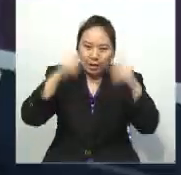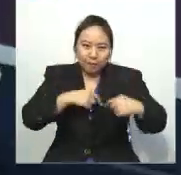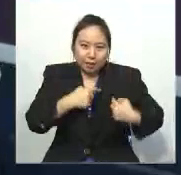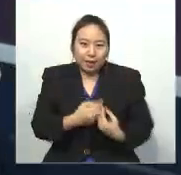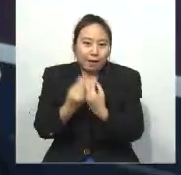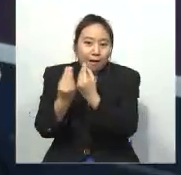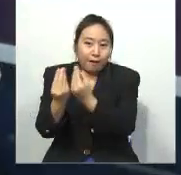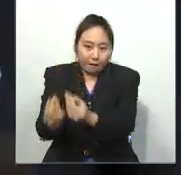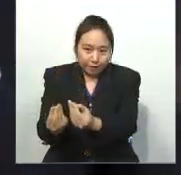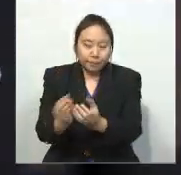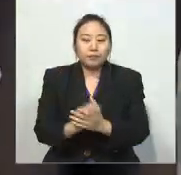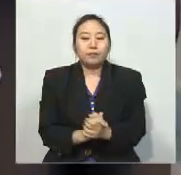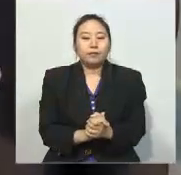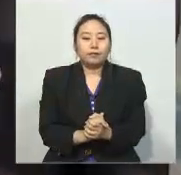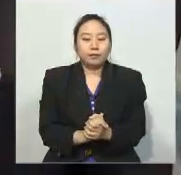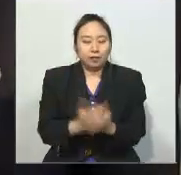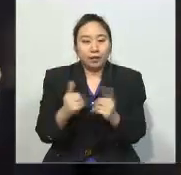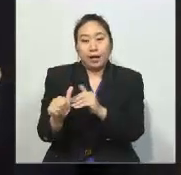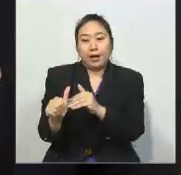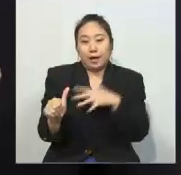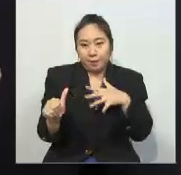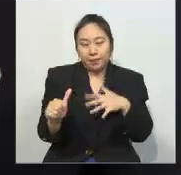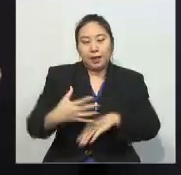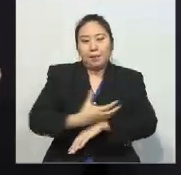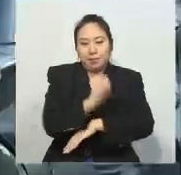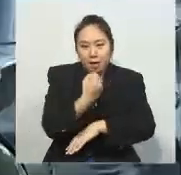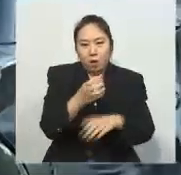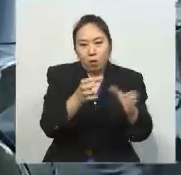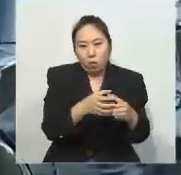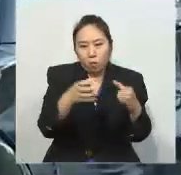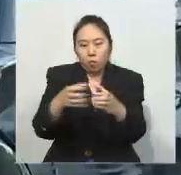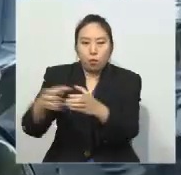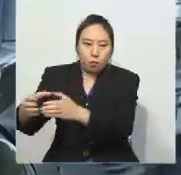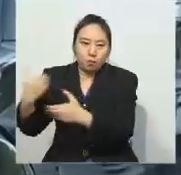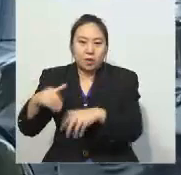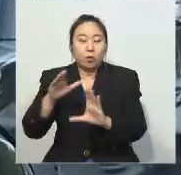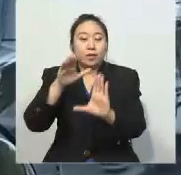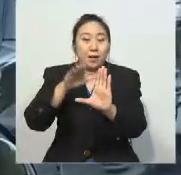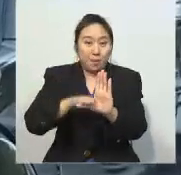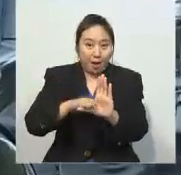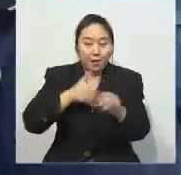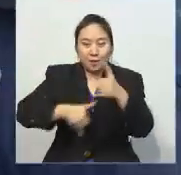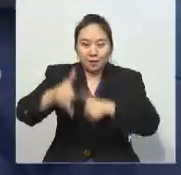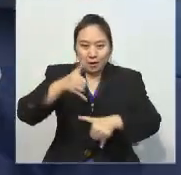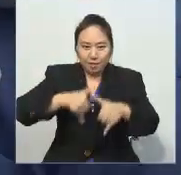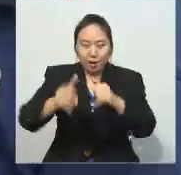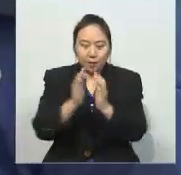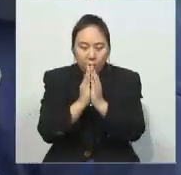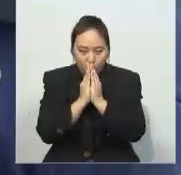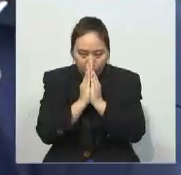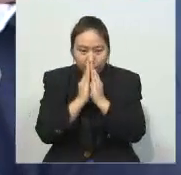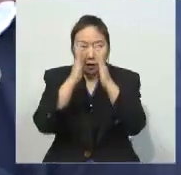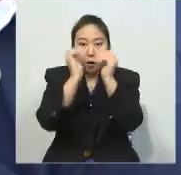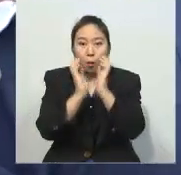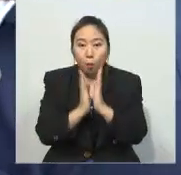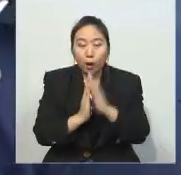จกันอย่างคึกคักขณะที่บรรดาแกนนำพรรคการเมืองต่างพาผู้สมัครในแต่ละเขตเดินทางไปสักการะสิ่งศักดิ์สิทธิ์ที่วัด